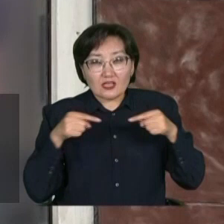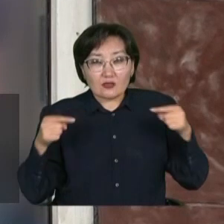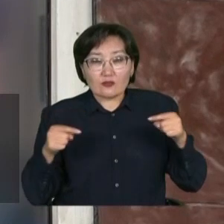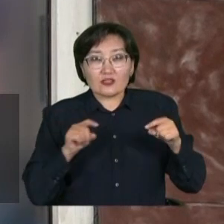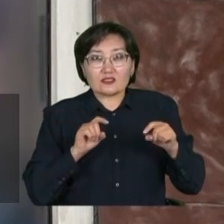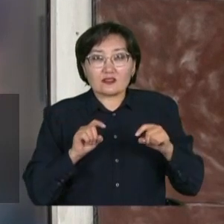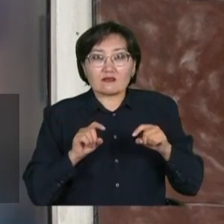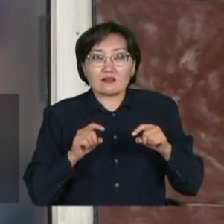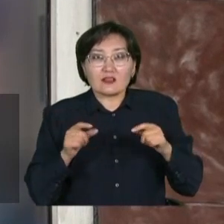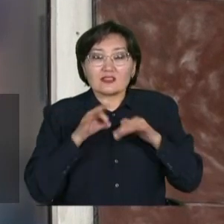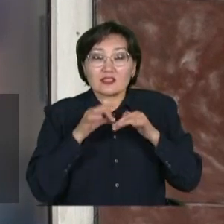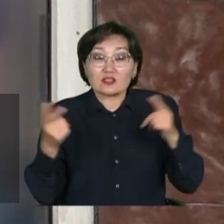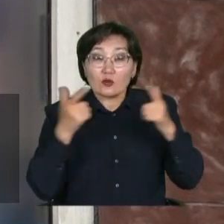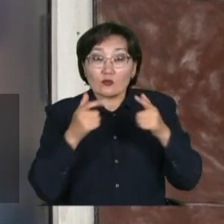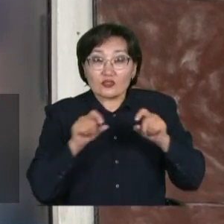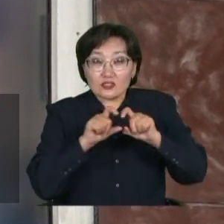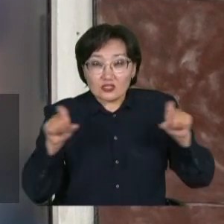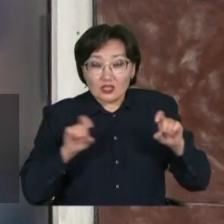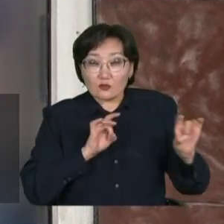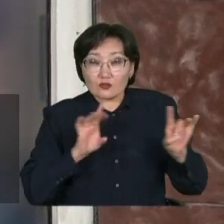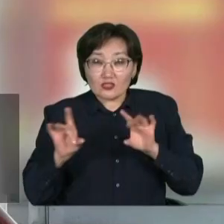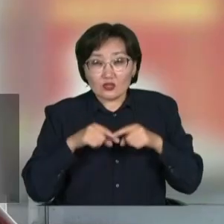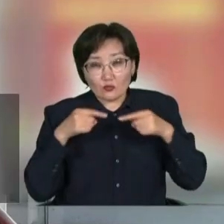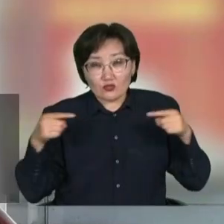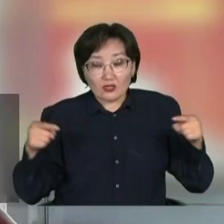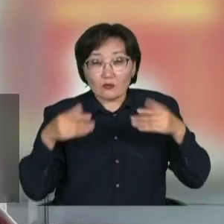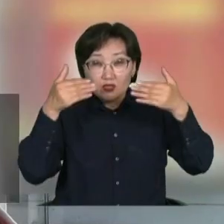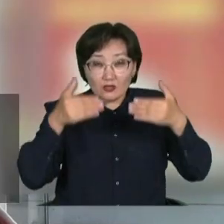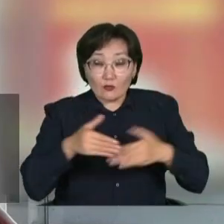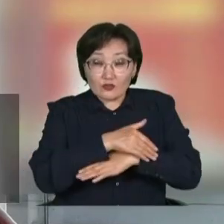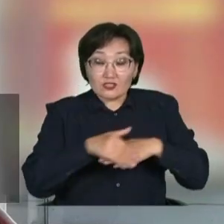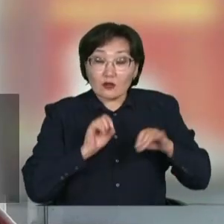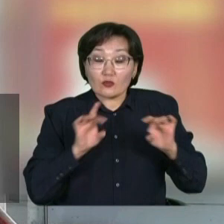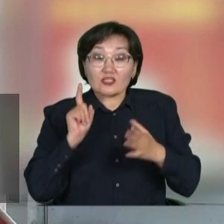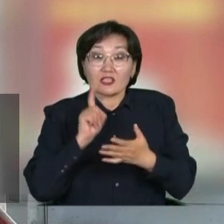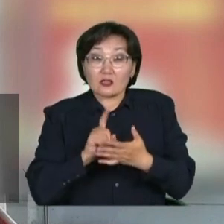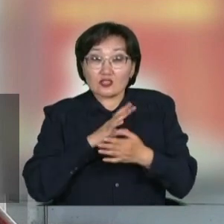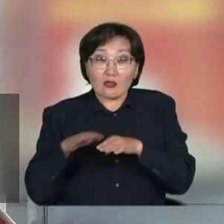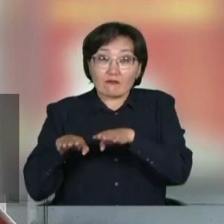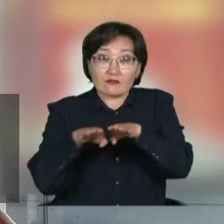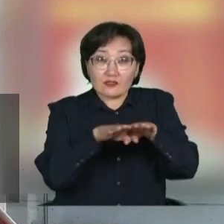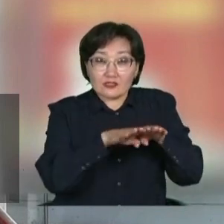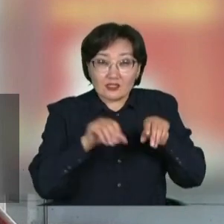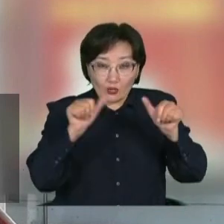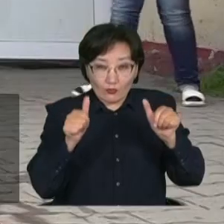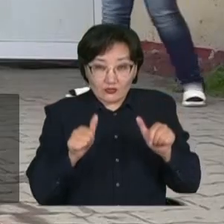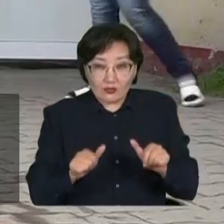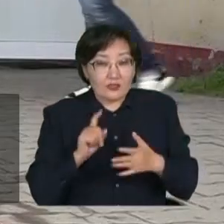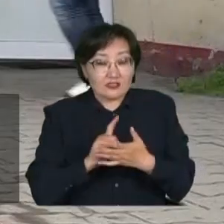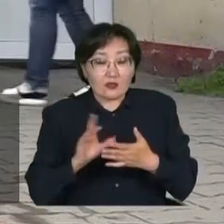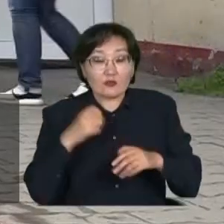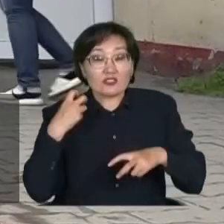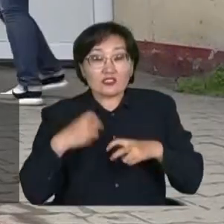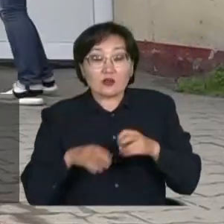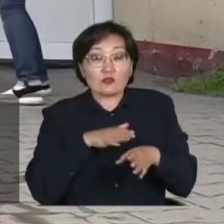носителей информации. То есть вывески, рекламные щиты и другая наружная реклама должна быть в едином выдержанном стиле. Она не должна